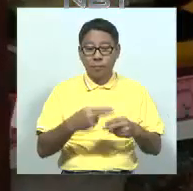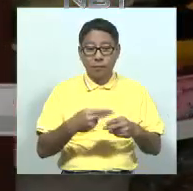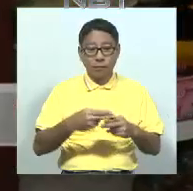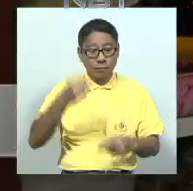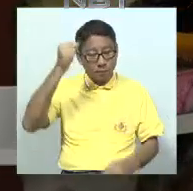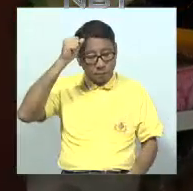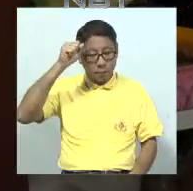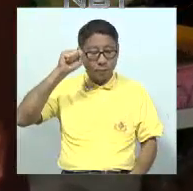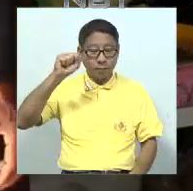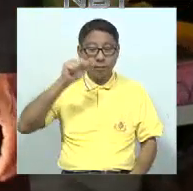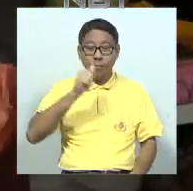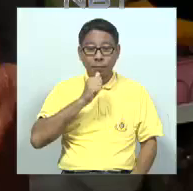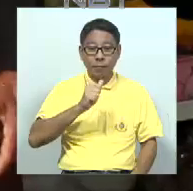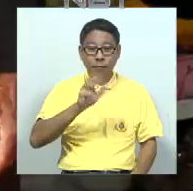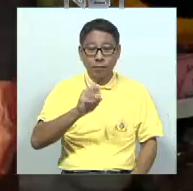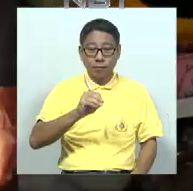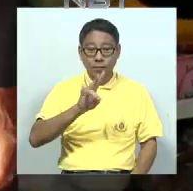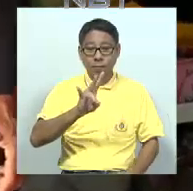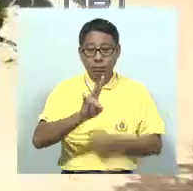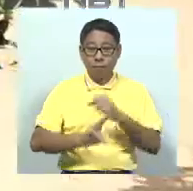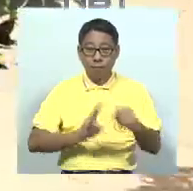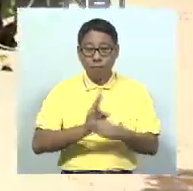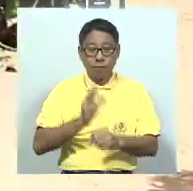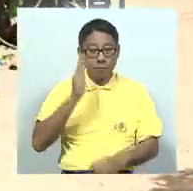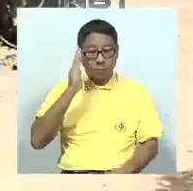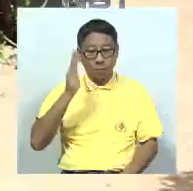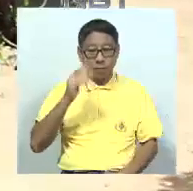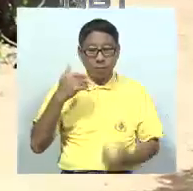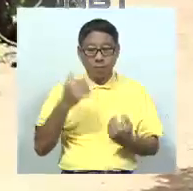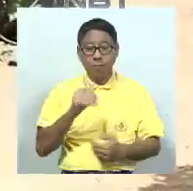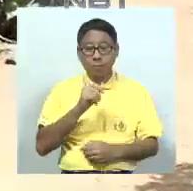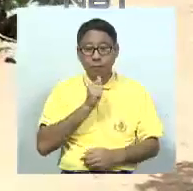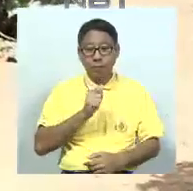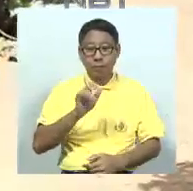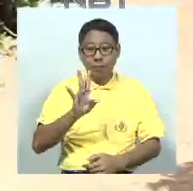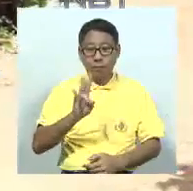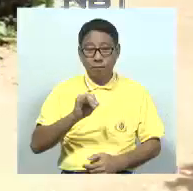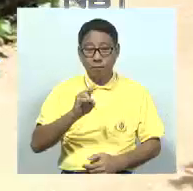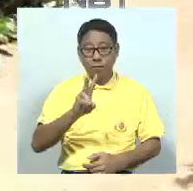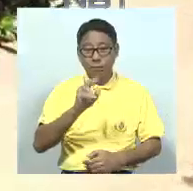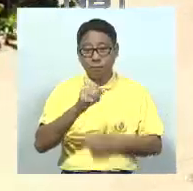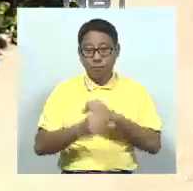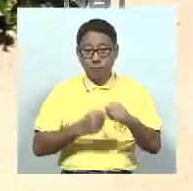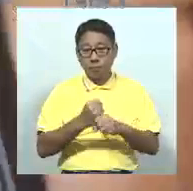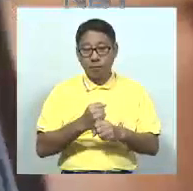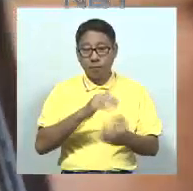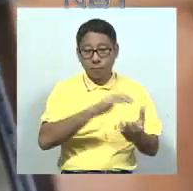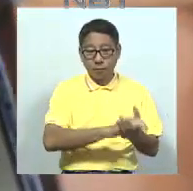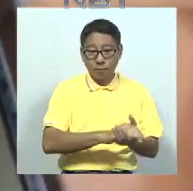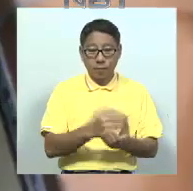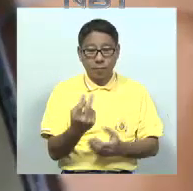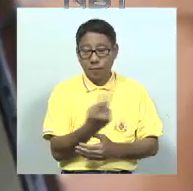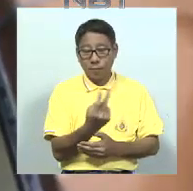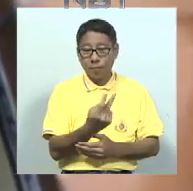คลังสิริวัย67ปีและนายบุญชุบคลังสิริวัย72ปีสองสามีภรรยาค่ะซึ่